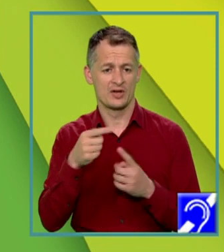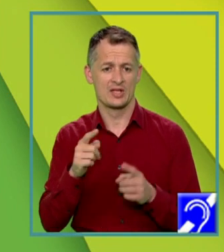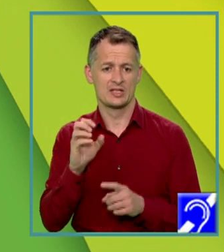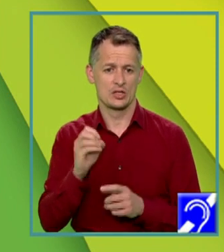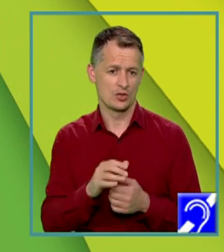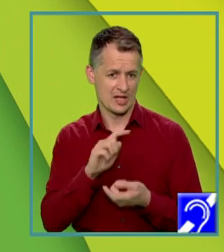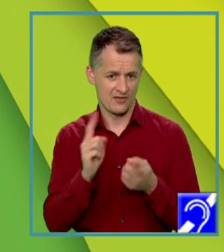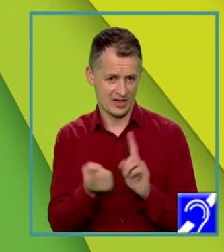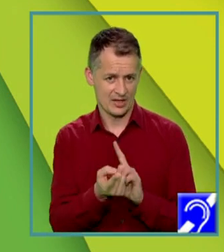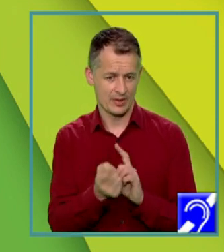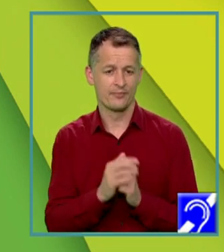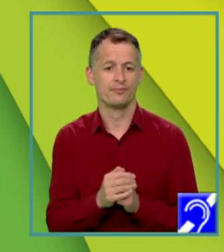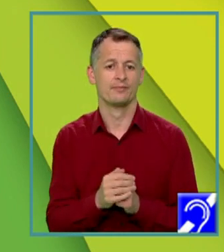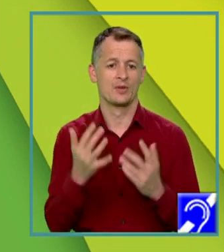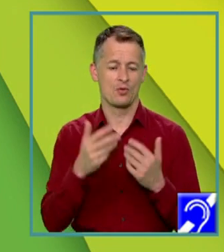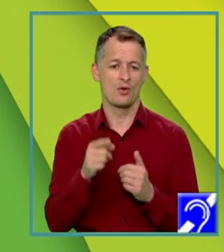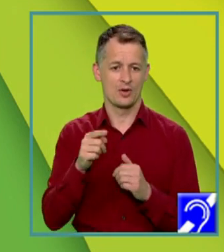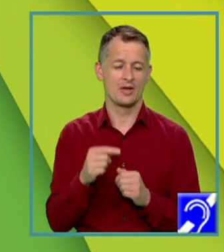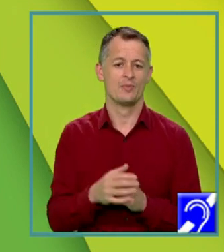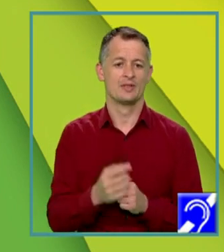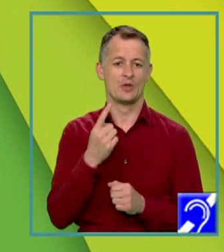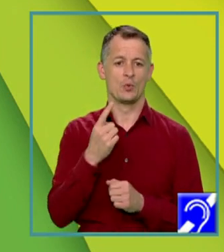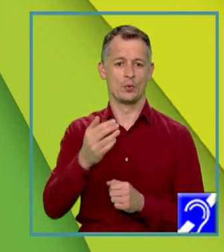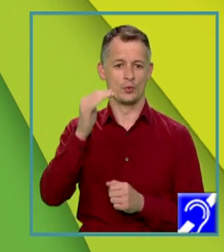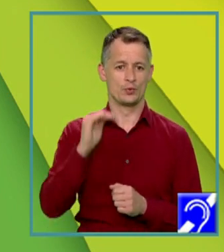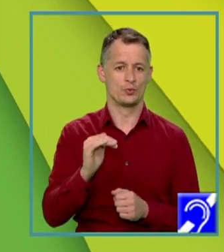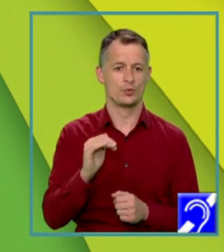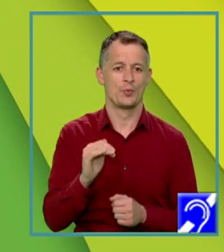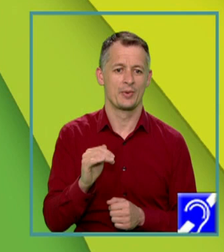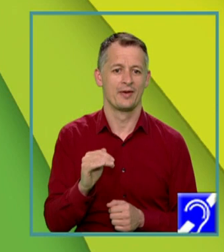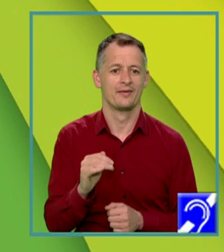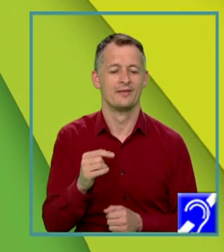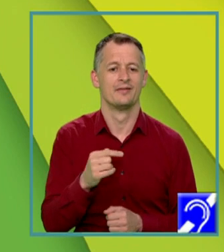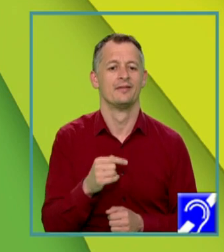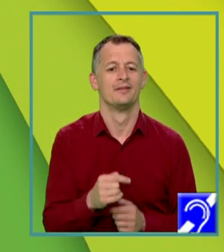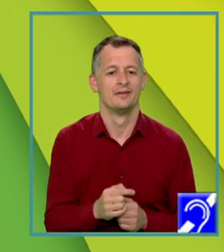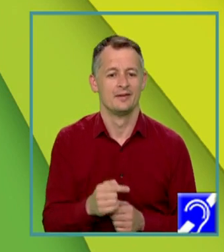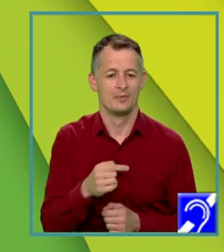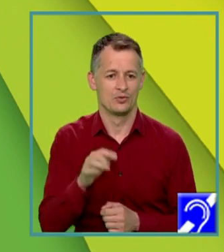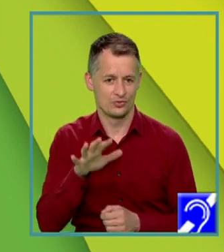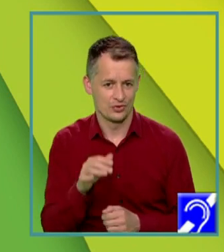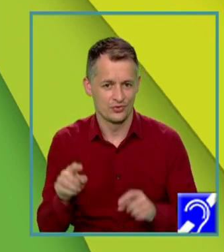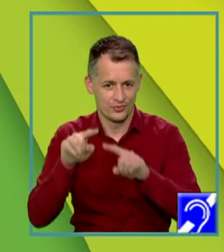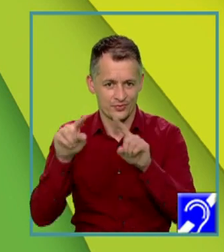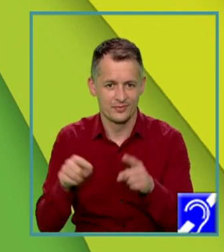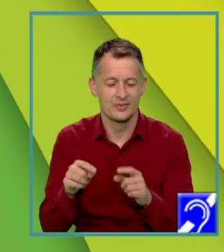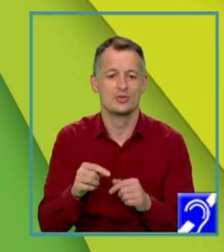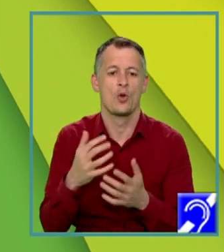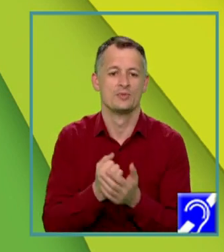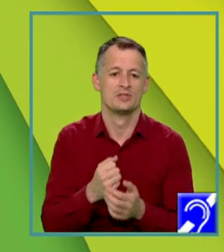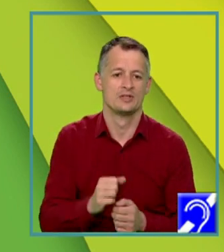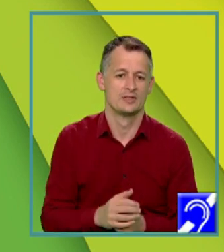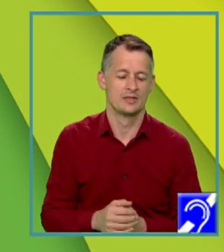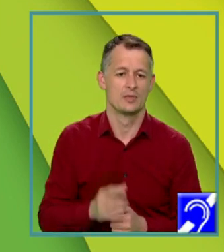calculăm inversa matricii a egal cu 1 supra determinant de la înmulțit cu matricea adjunct și obținem